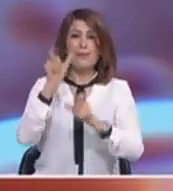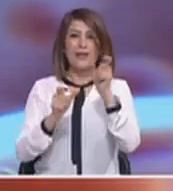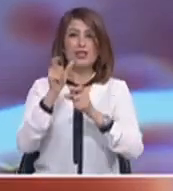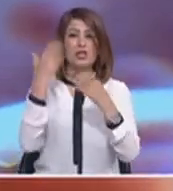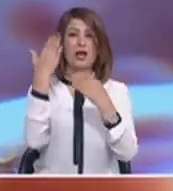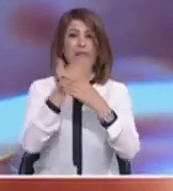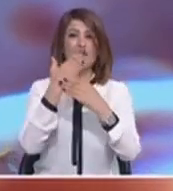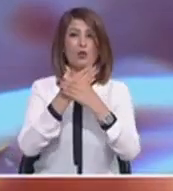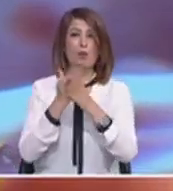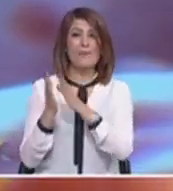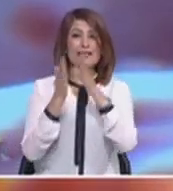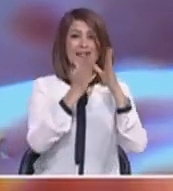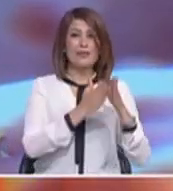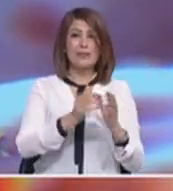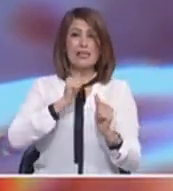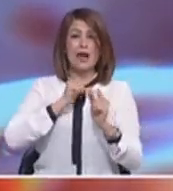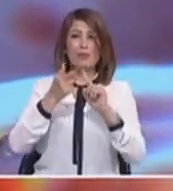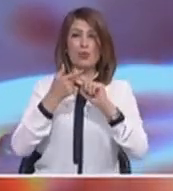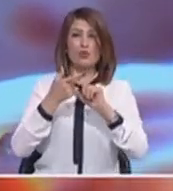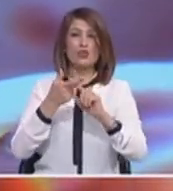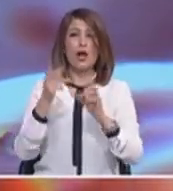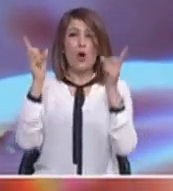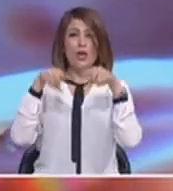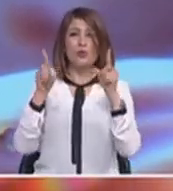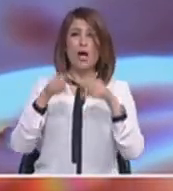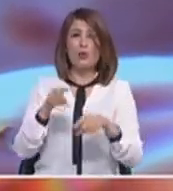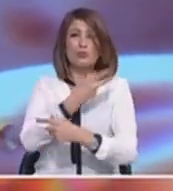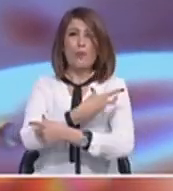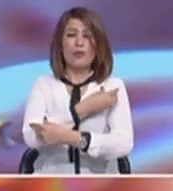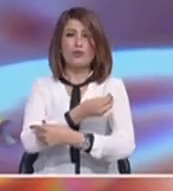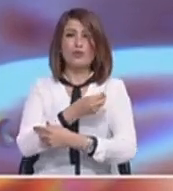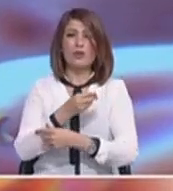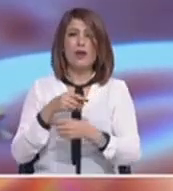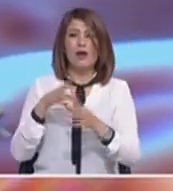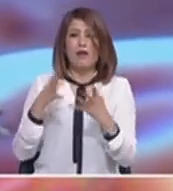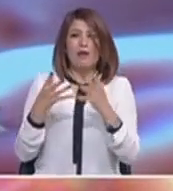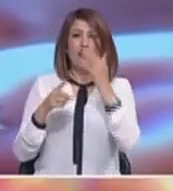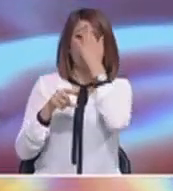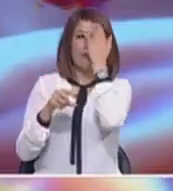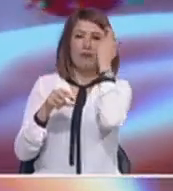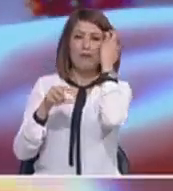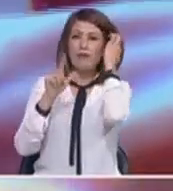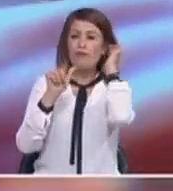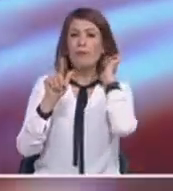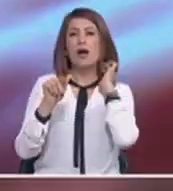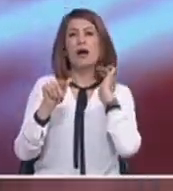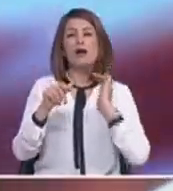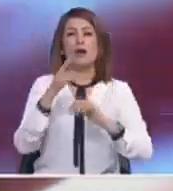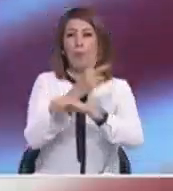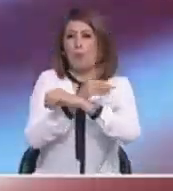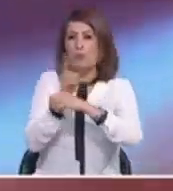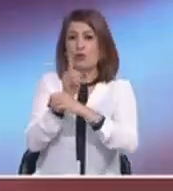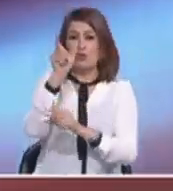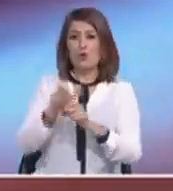دخلوا ونعمل تحليل وكل شيء مش معناتها اذا ما اختار عليها وما فيها